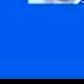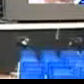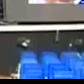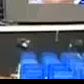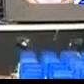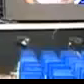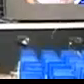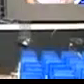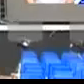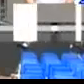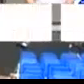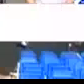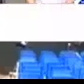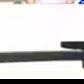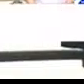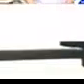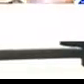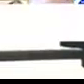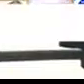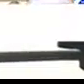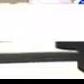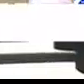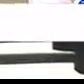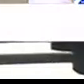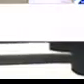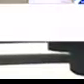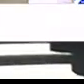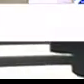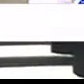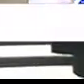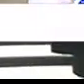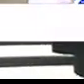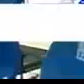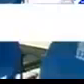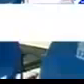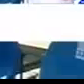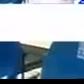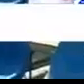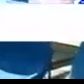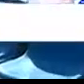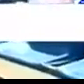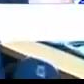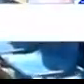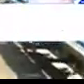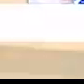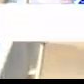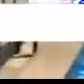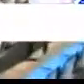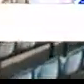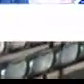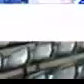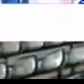Moldova. Peste aproape două ore se deschid porțile unui tărâm de poveste, iar Piața Sfatului din Brașov va răsuna